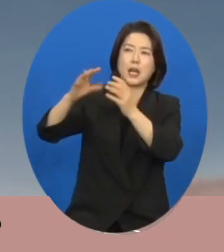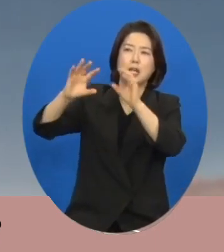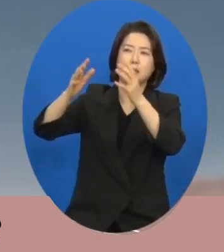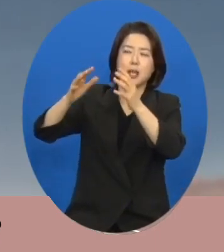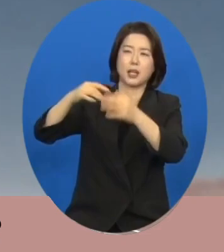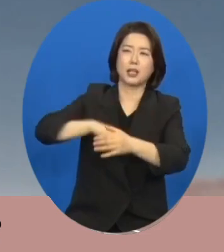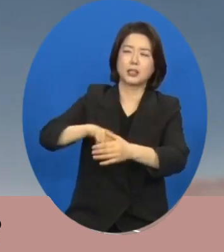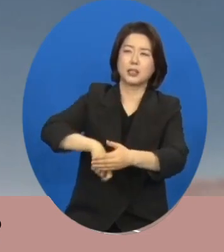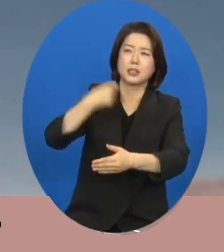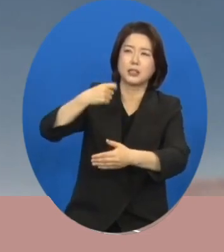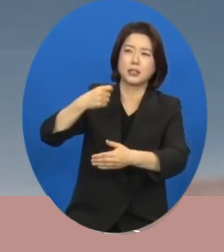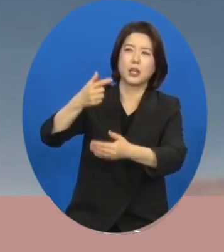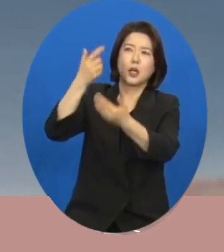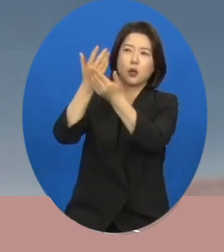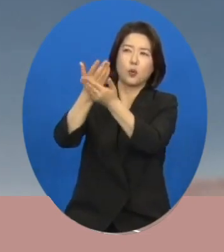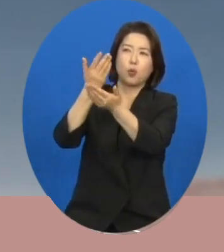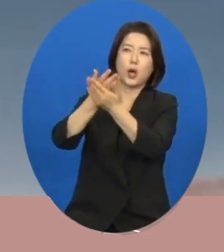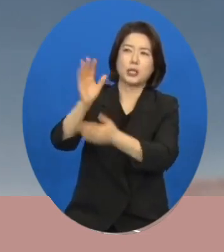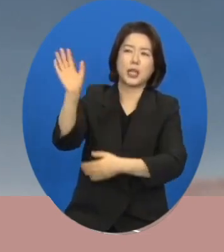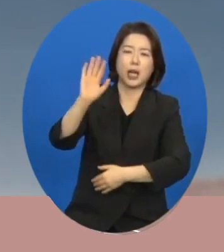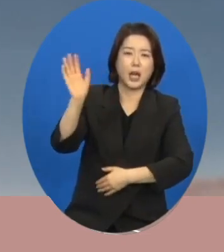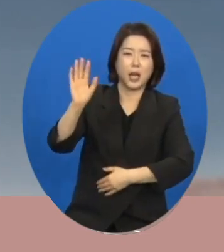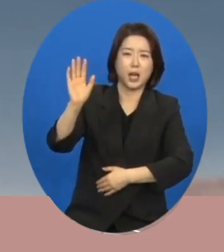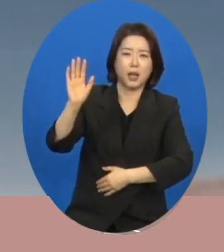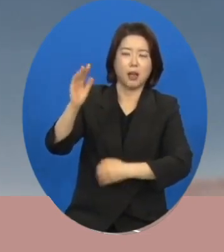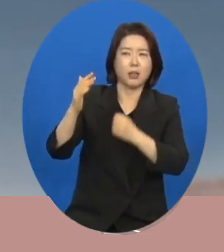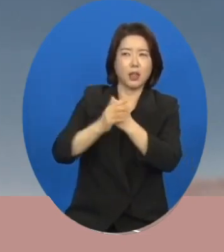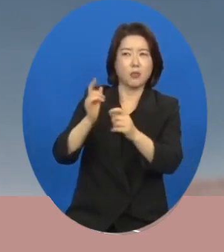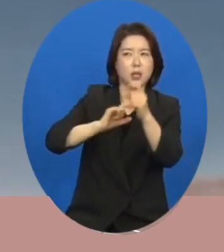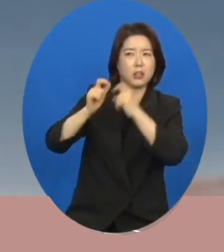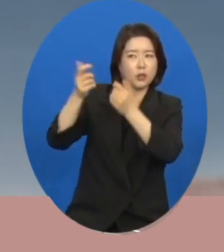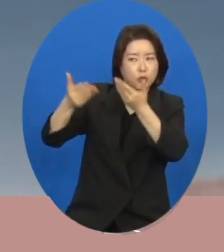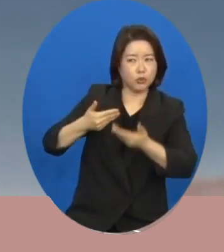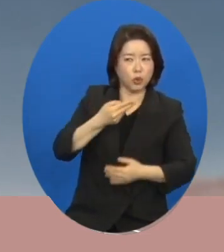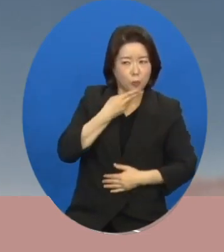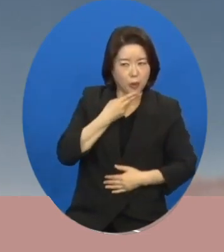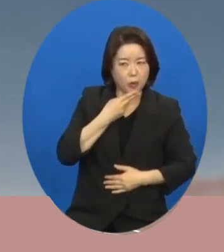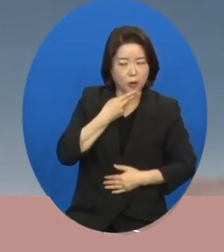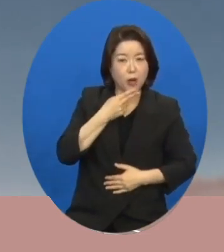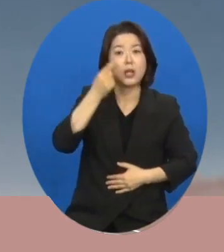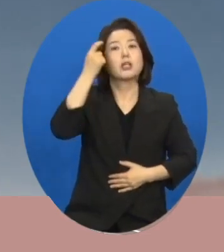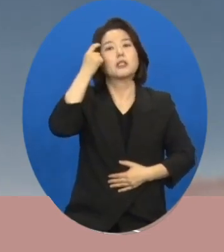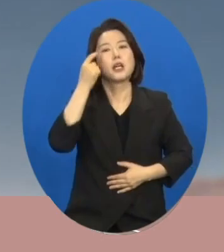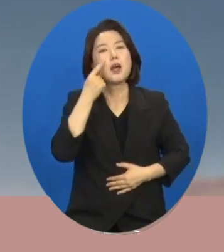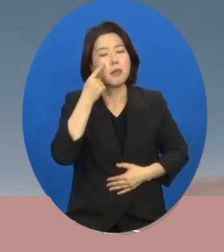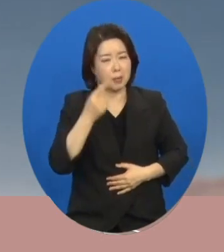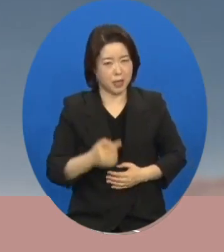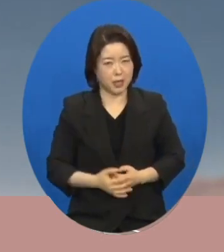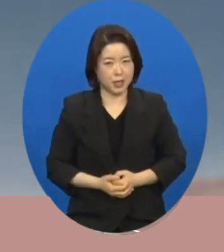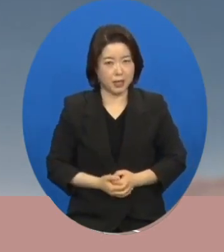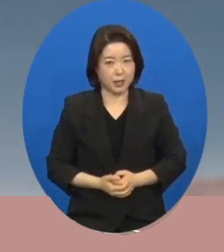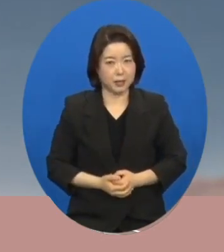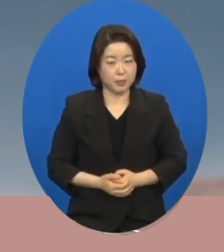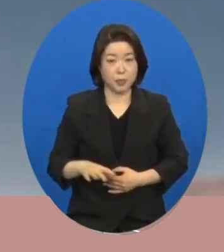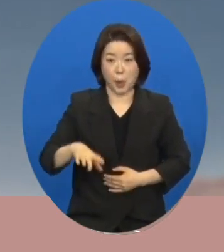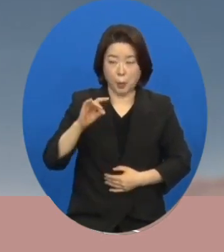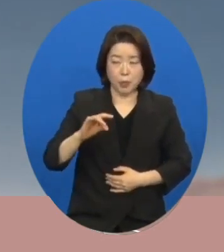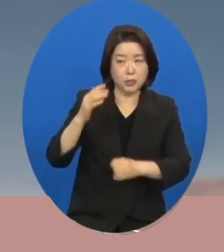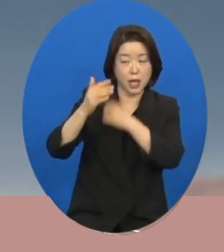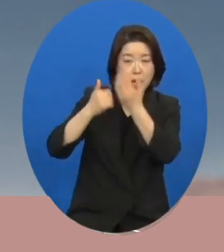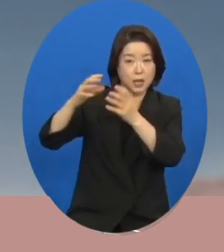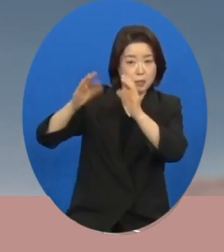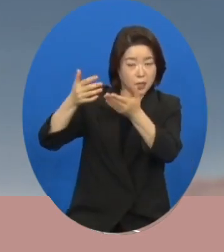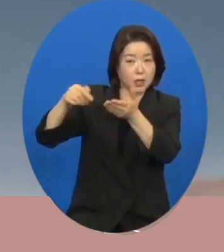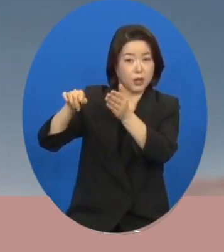구하지 못한 것은 아닌가 여러분 그걸 생각해 보셔야 돼요 지금 주님께서 내게 먼저 그의 나라를 위해서